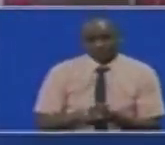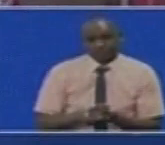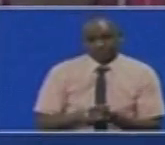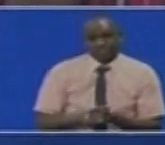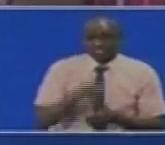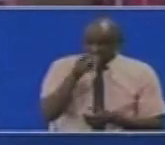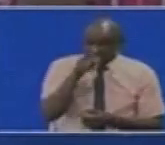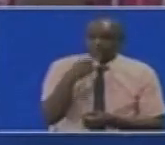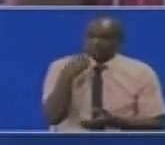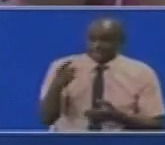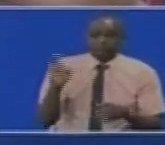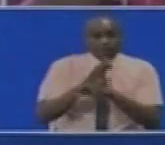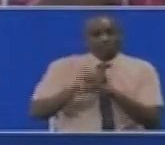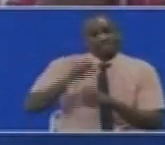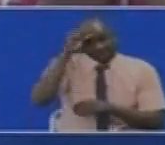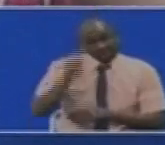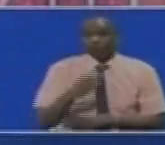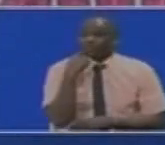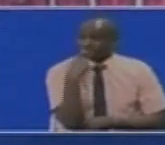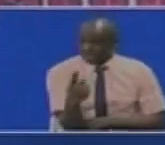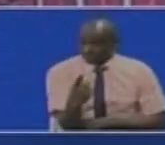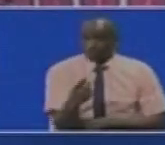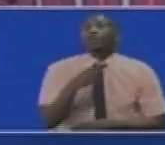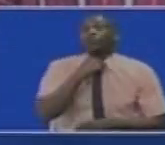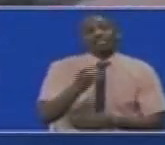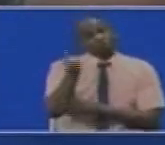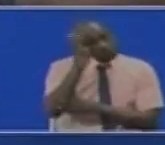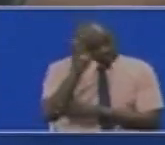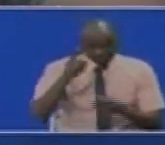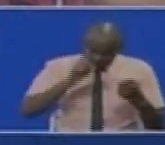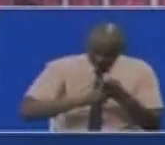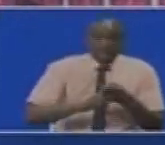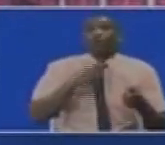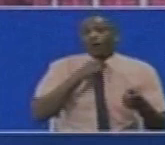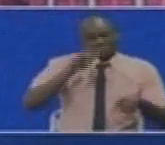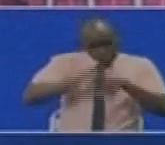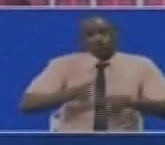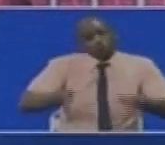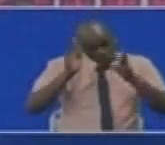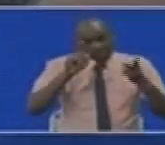Isaac Ruto, we want to tell him that we need water, we need good roads,